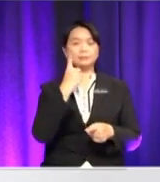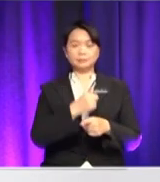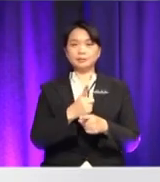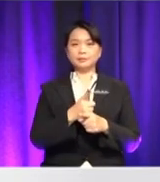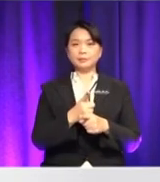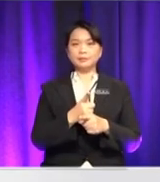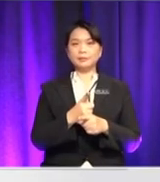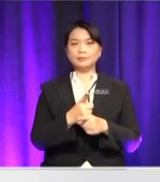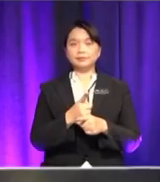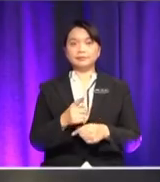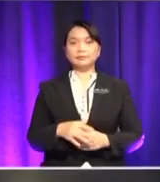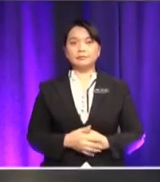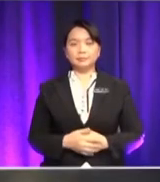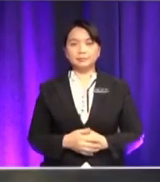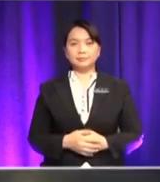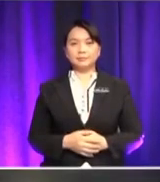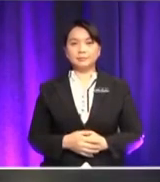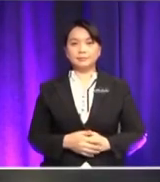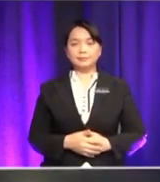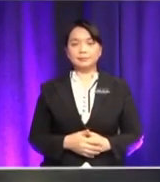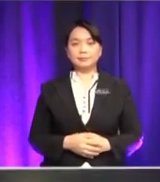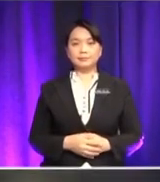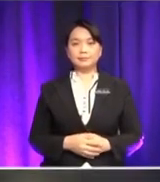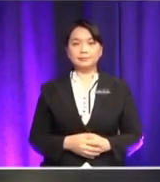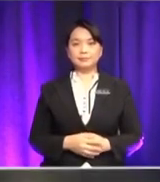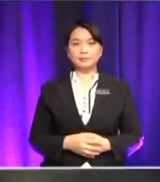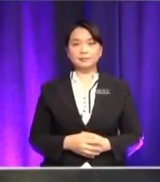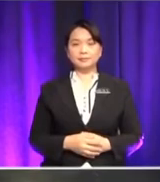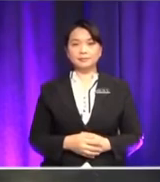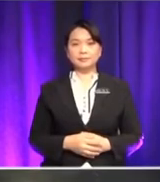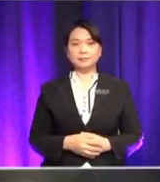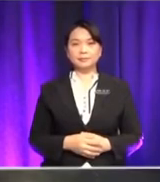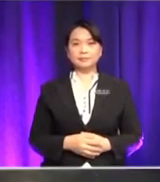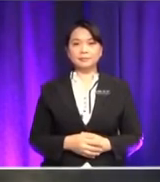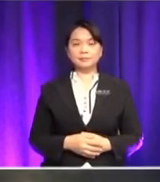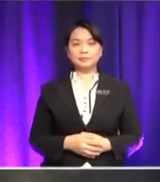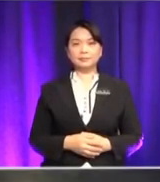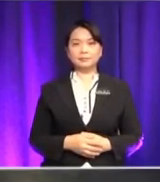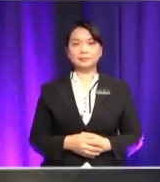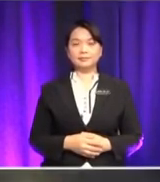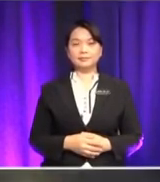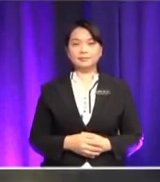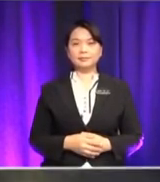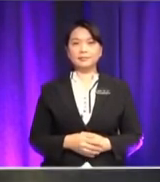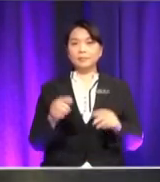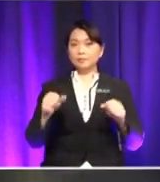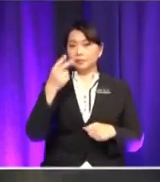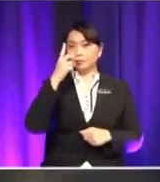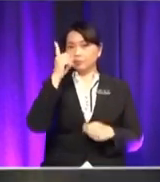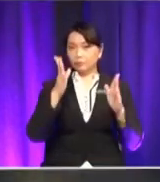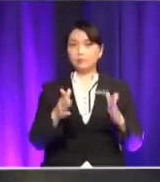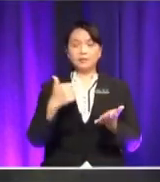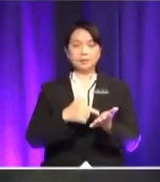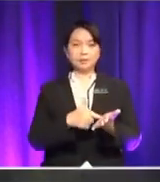Makasih channel Hari ini saya Cemerlang Sebening kaca ketemu lagi nah tengok sonhaji